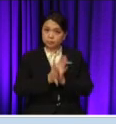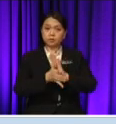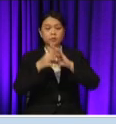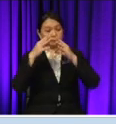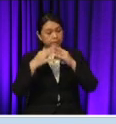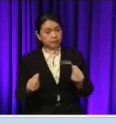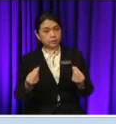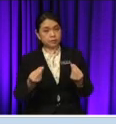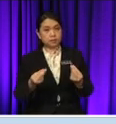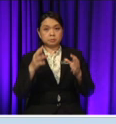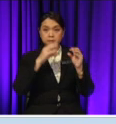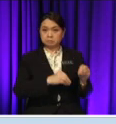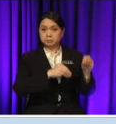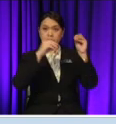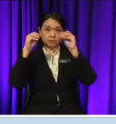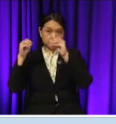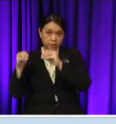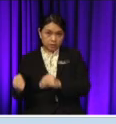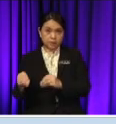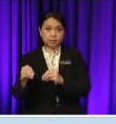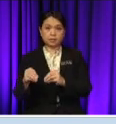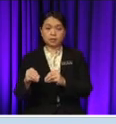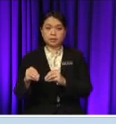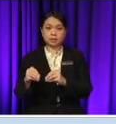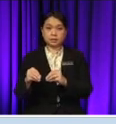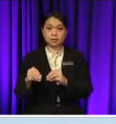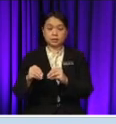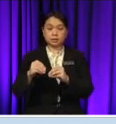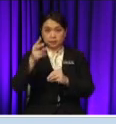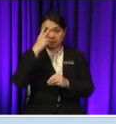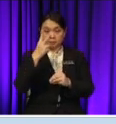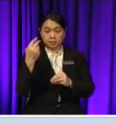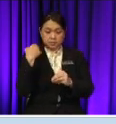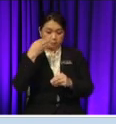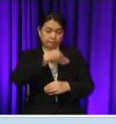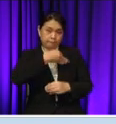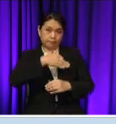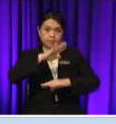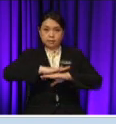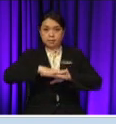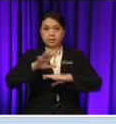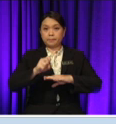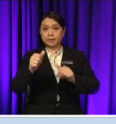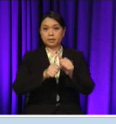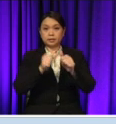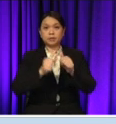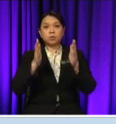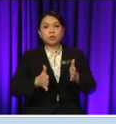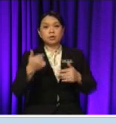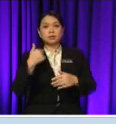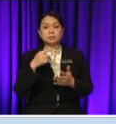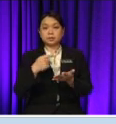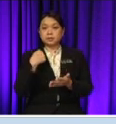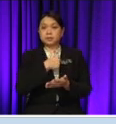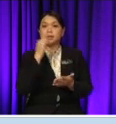pindahkan ke sana di sebelah Dewi kita ada faedah atas Ambillah setiap orang kita kira